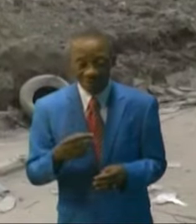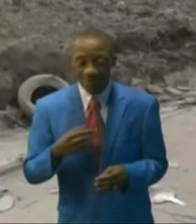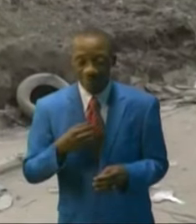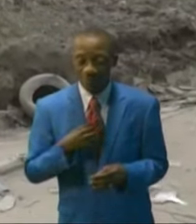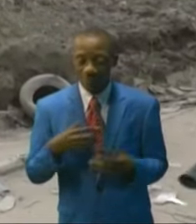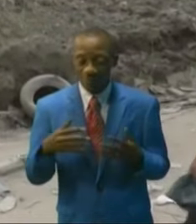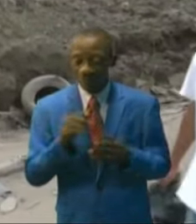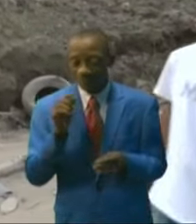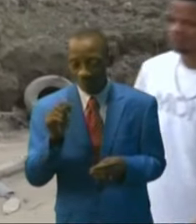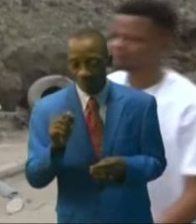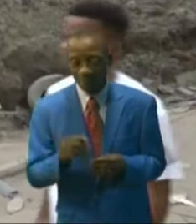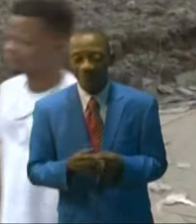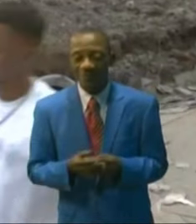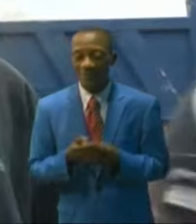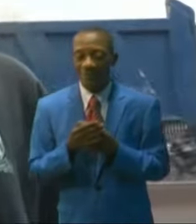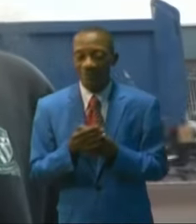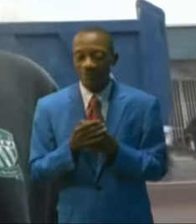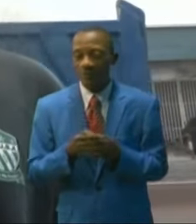caniveau.